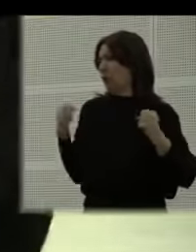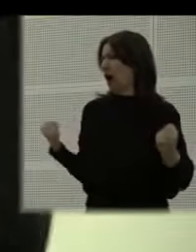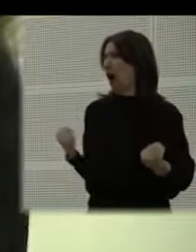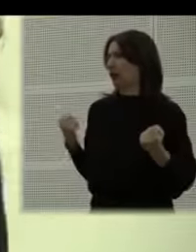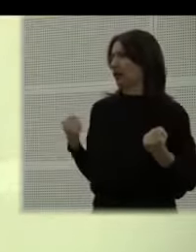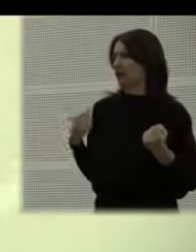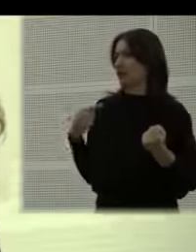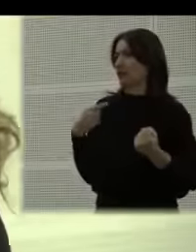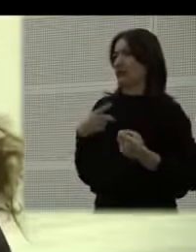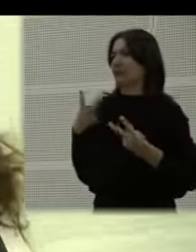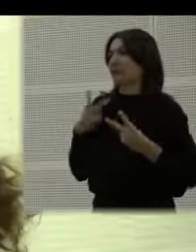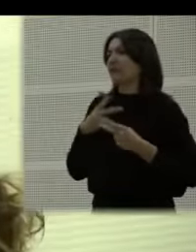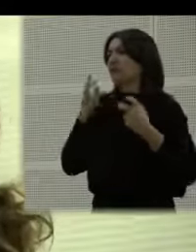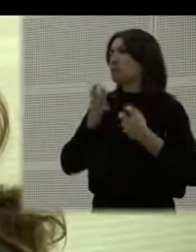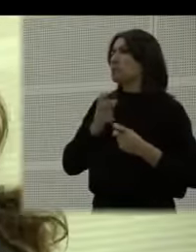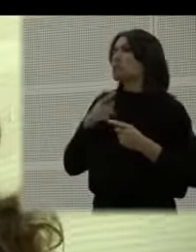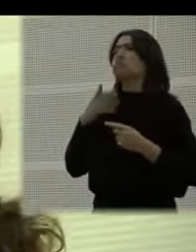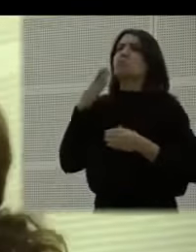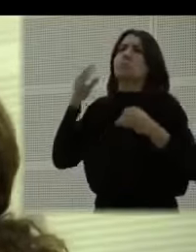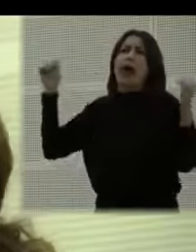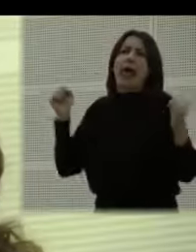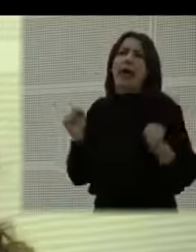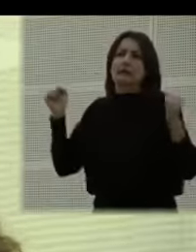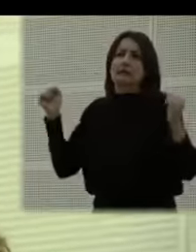cercare un po' di mantenermi un po' così, e